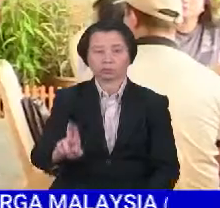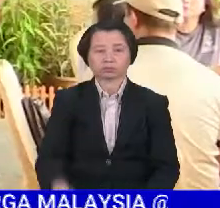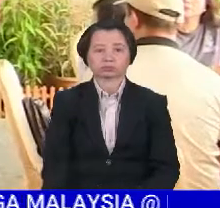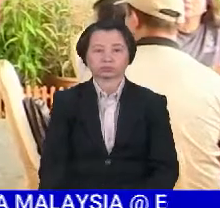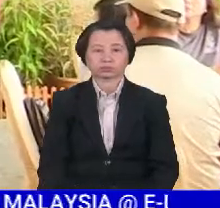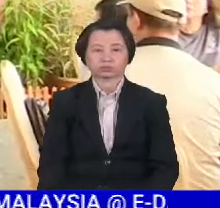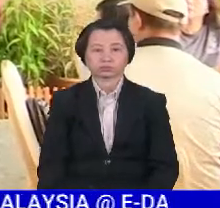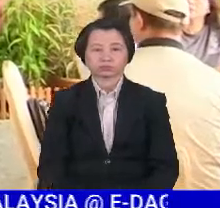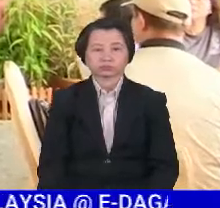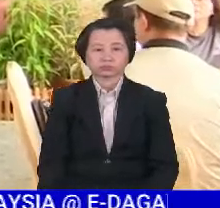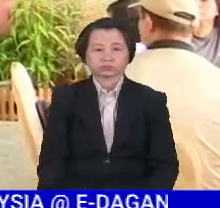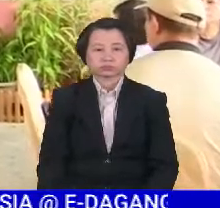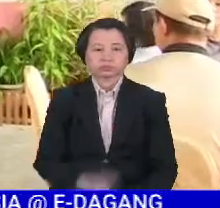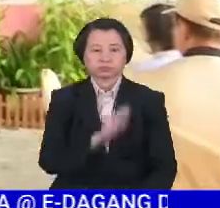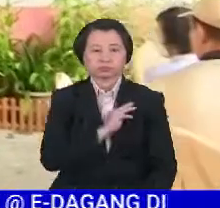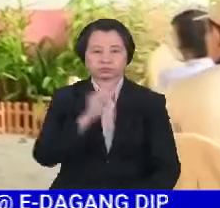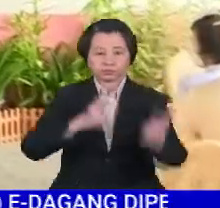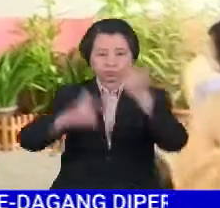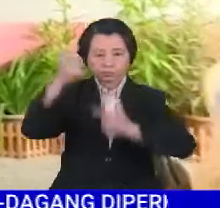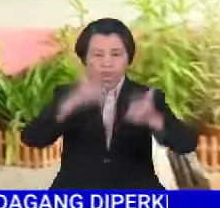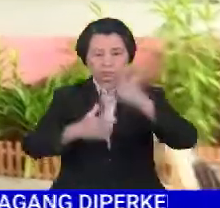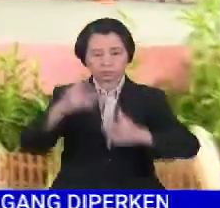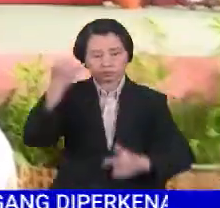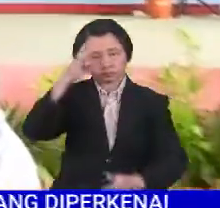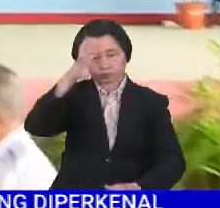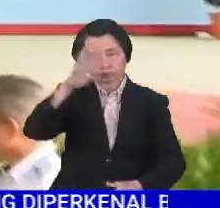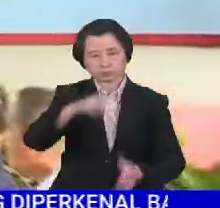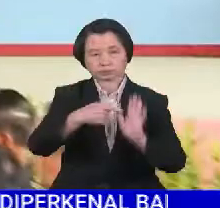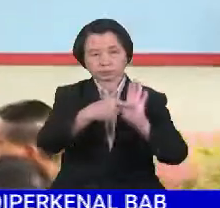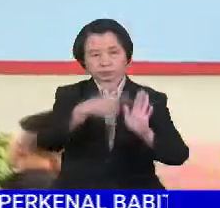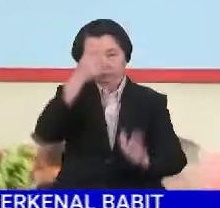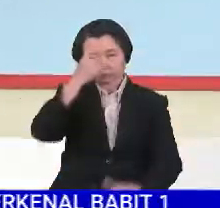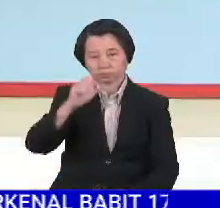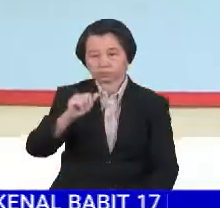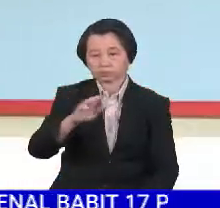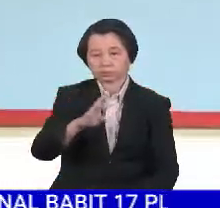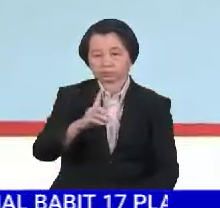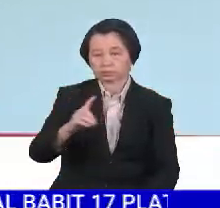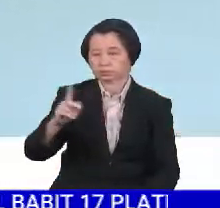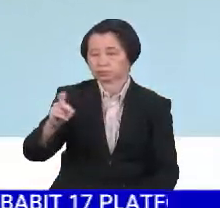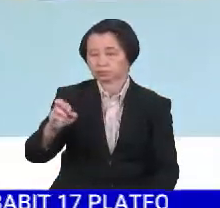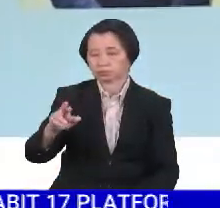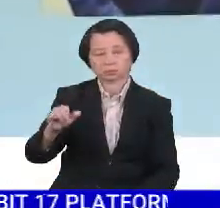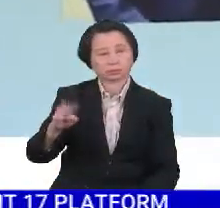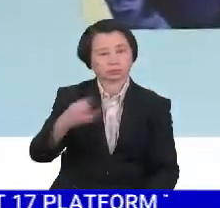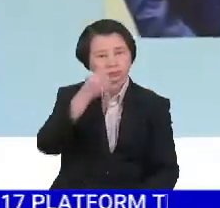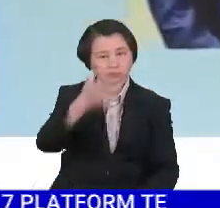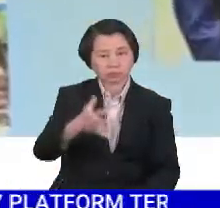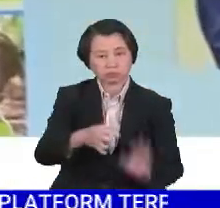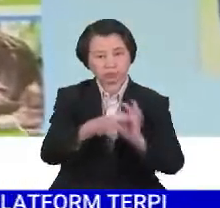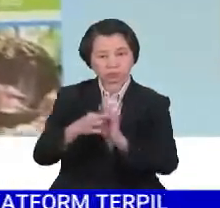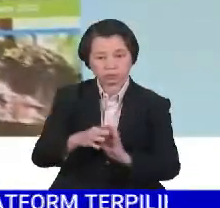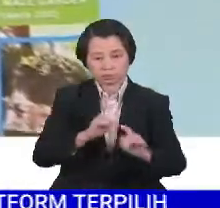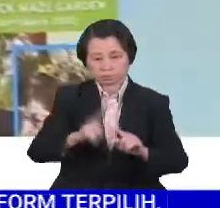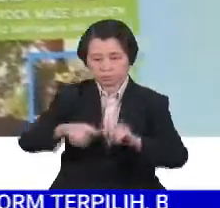akhir-akhir Tokoh pencipta anjungan industri kreatif dan seni persembahan ada tosri Abdulkadir Muhammad Hamzah memberitahu kerjasama